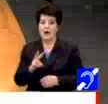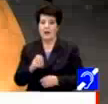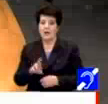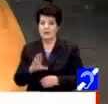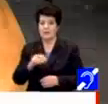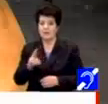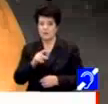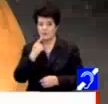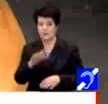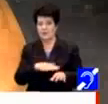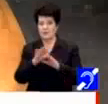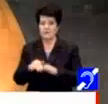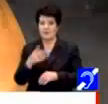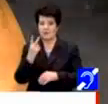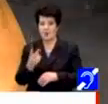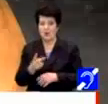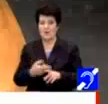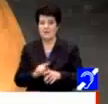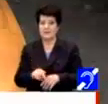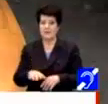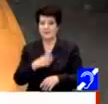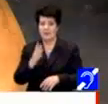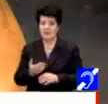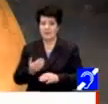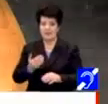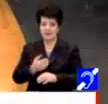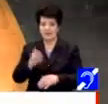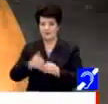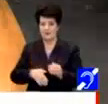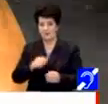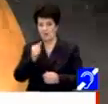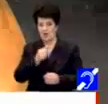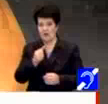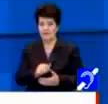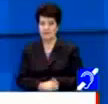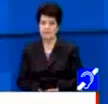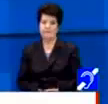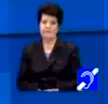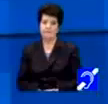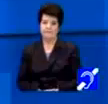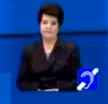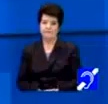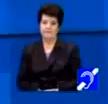că primele două tranșe de asistență macrofinanciară să vină înaintea sfârșitului de an.